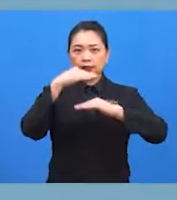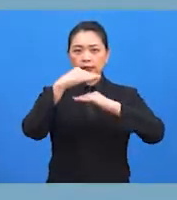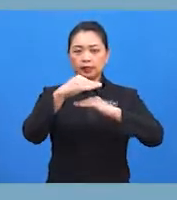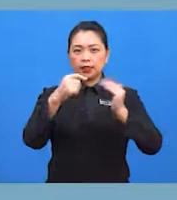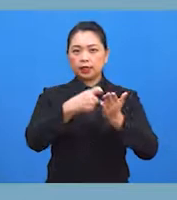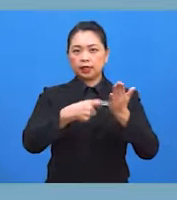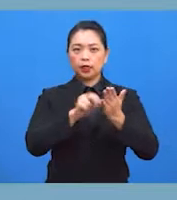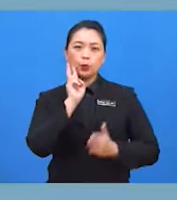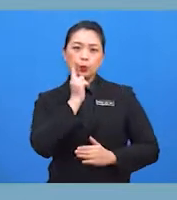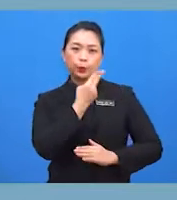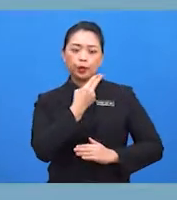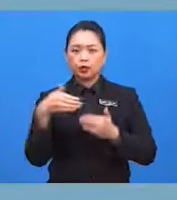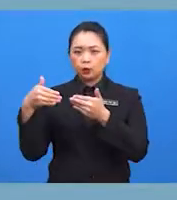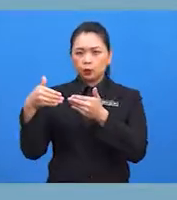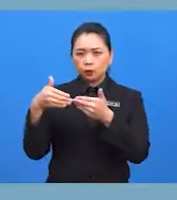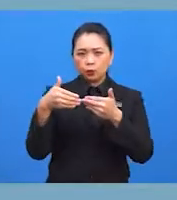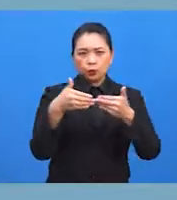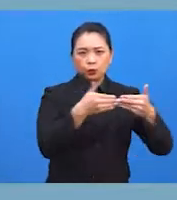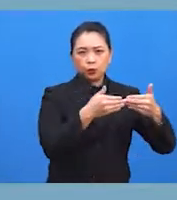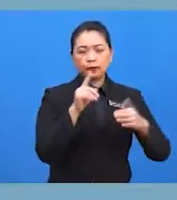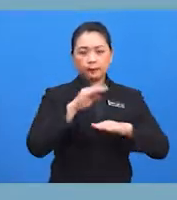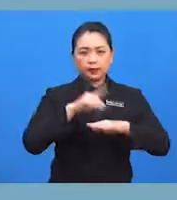berterusan pada sesuatu tahun